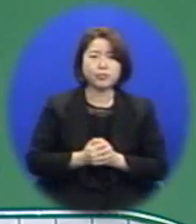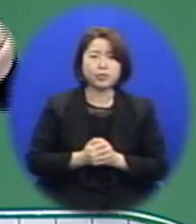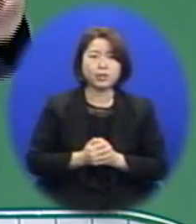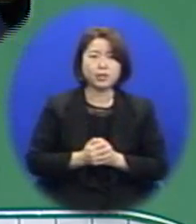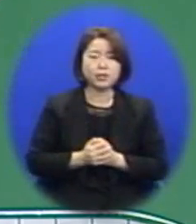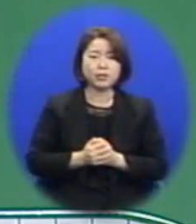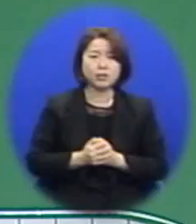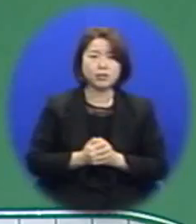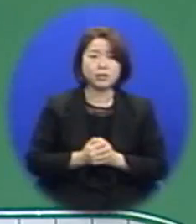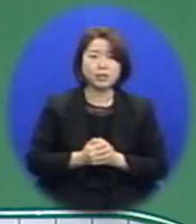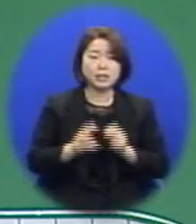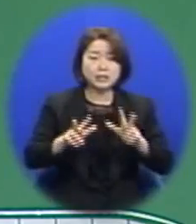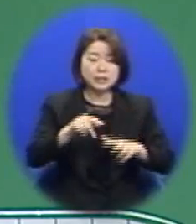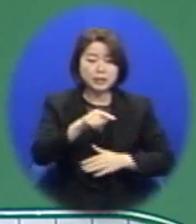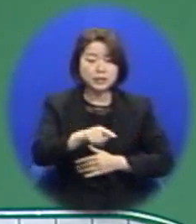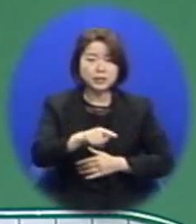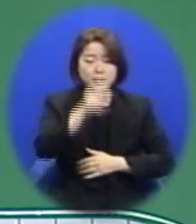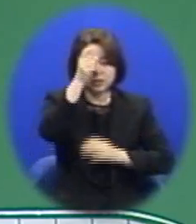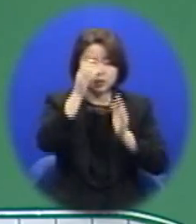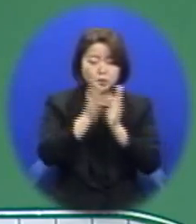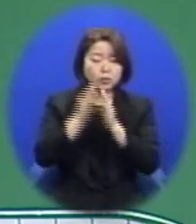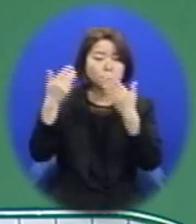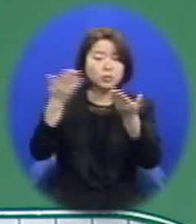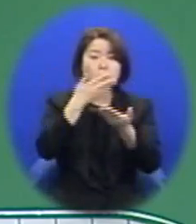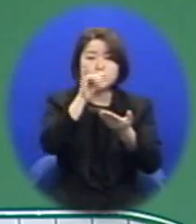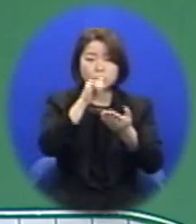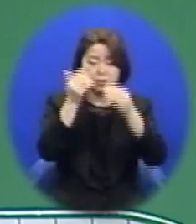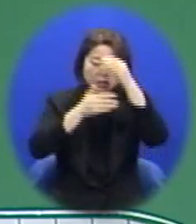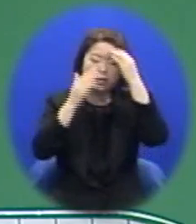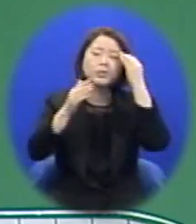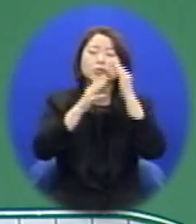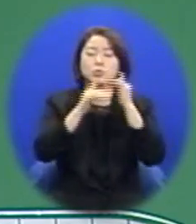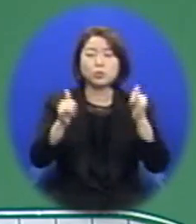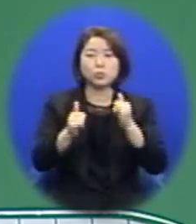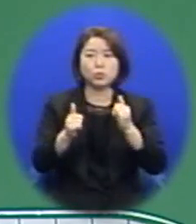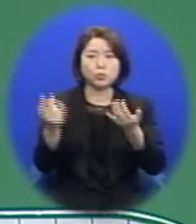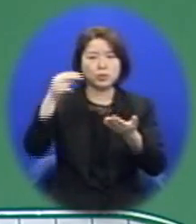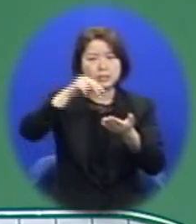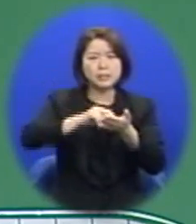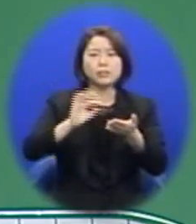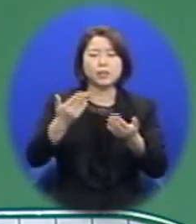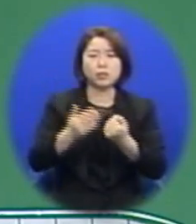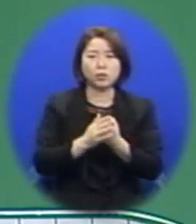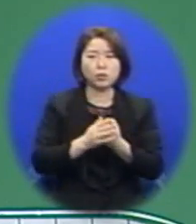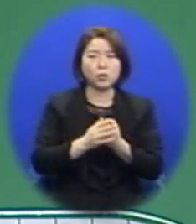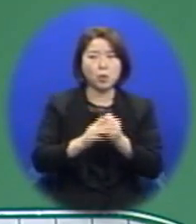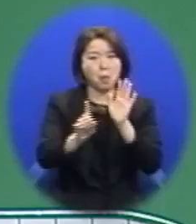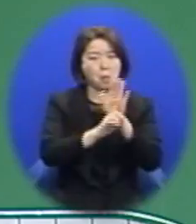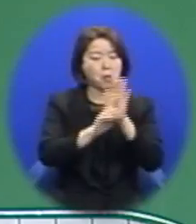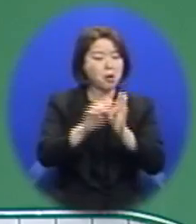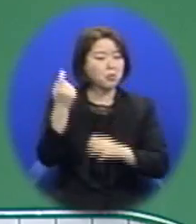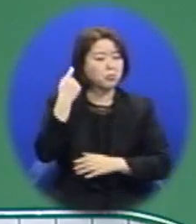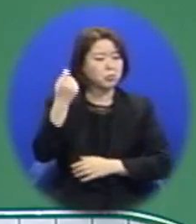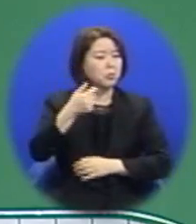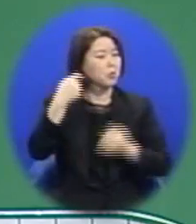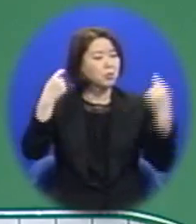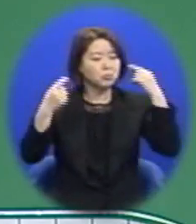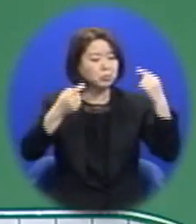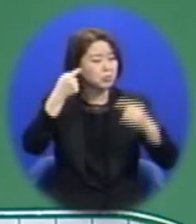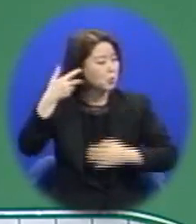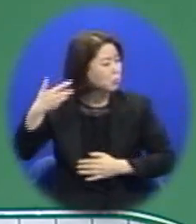지금 그 기도를 드릴 수 있는 성도들이 일어나야 돼요. 광고 들은 것처럼 그냥 지나가도 안 됩니다.